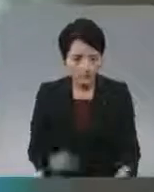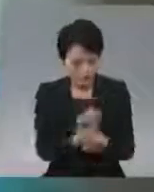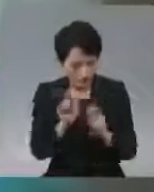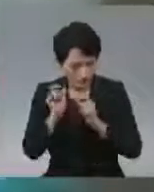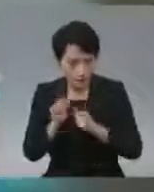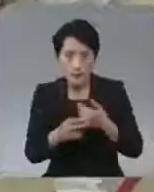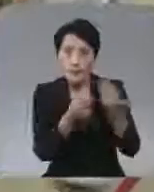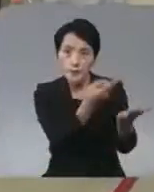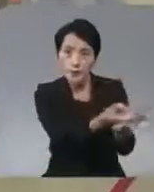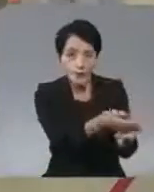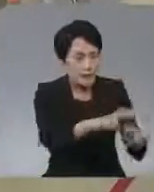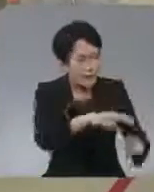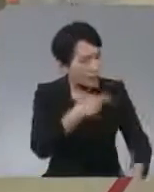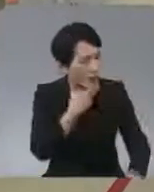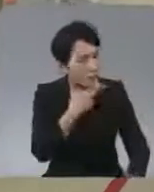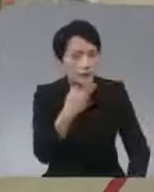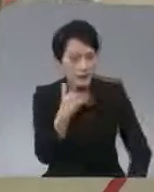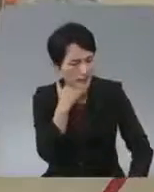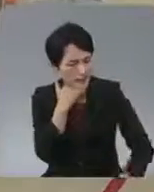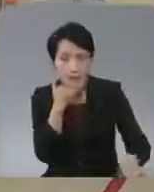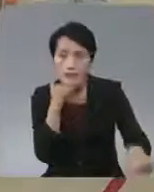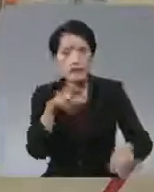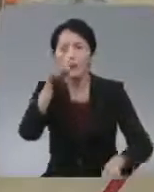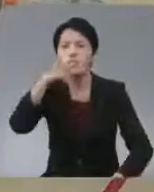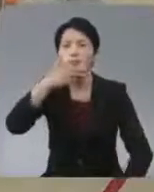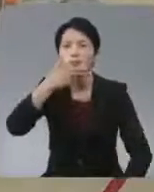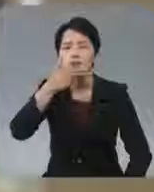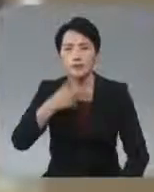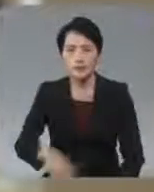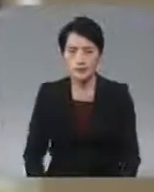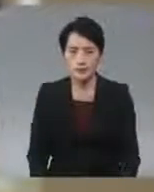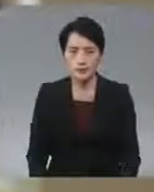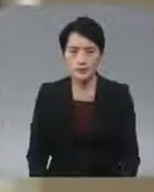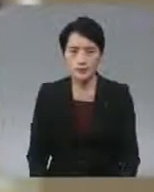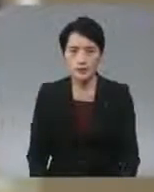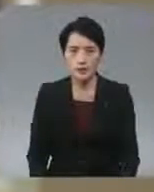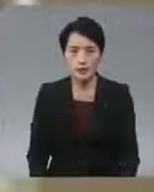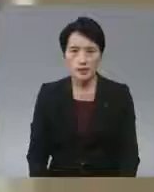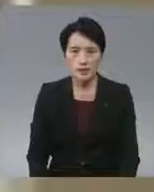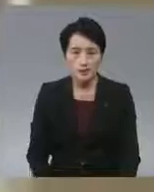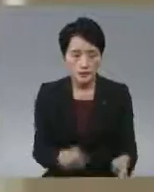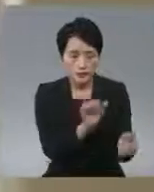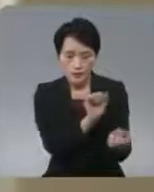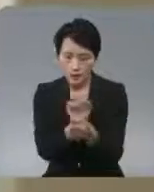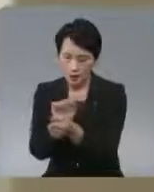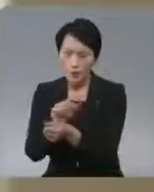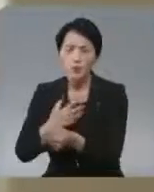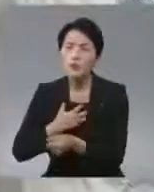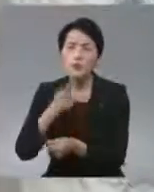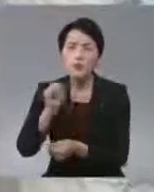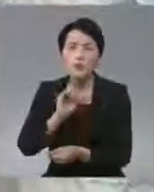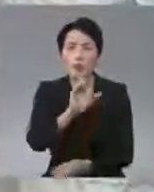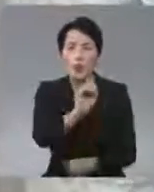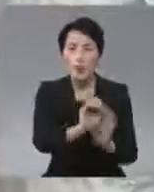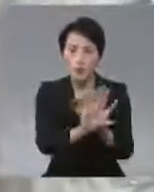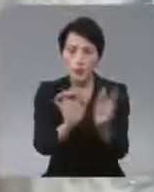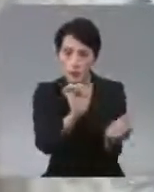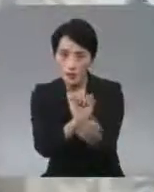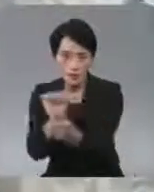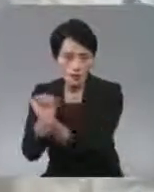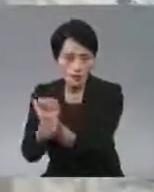den neuinfektionen einmal um die 35 prozent betragen und das die entsprechende zahl 1500 übertroffen habe